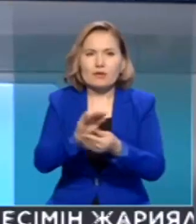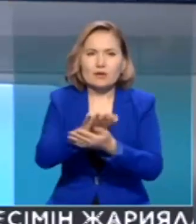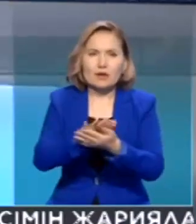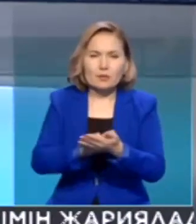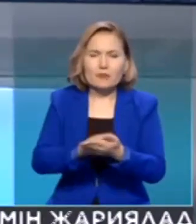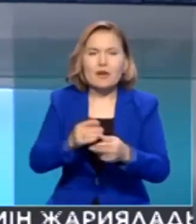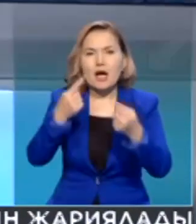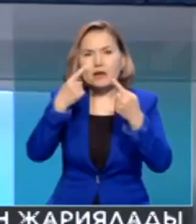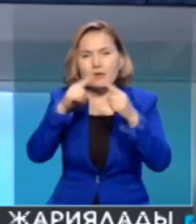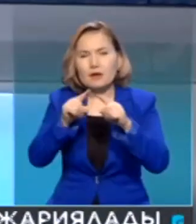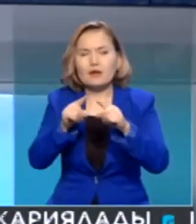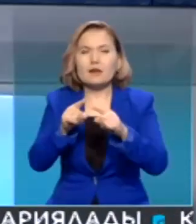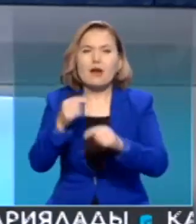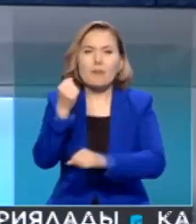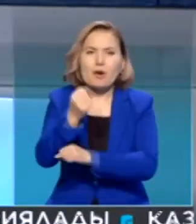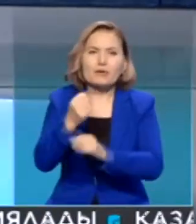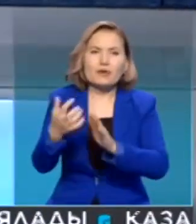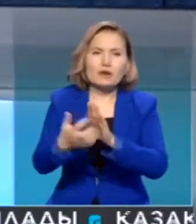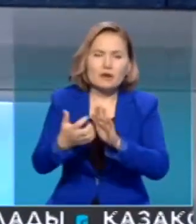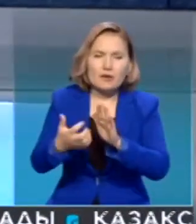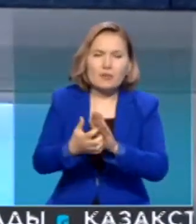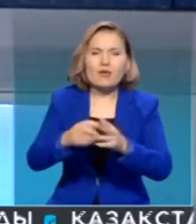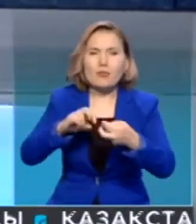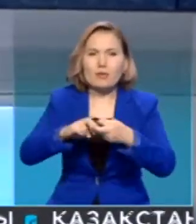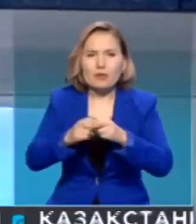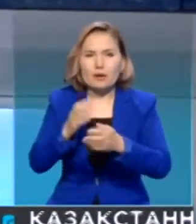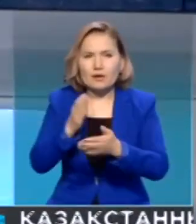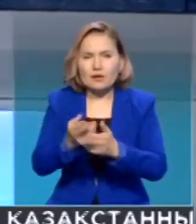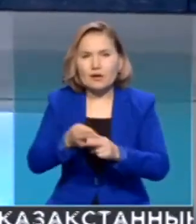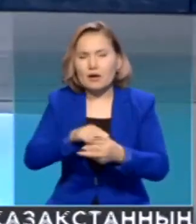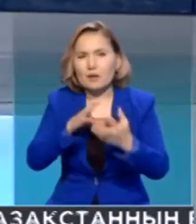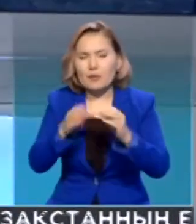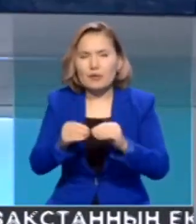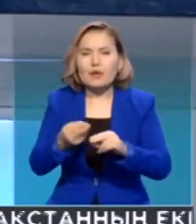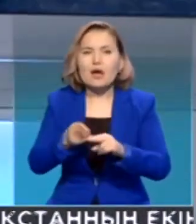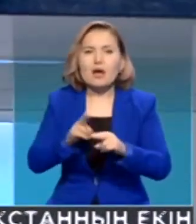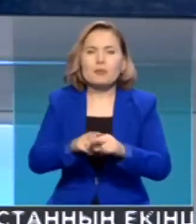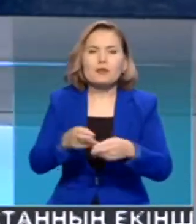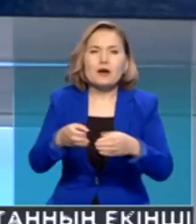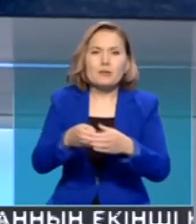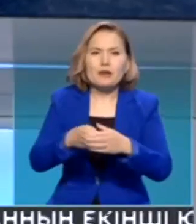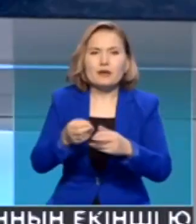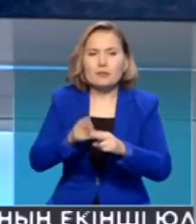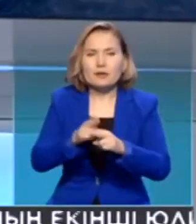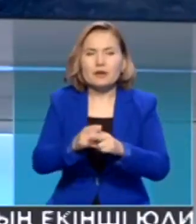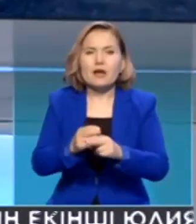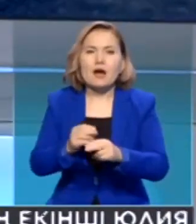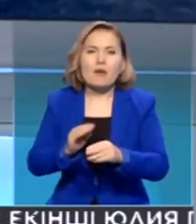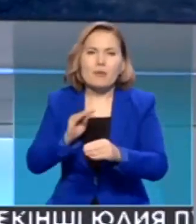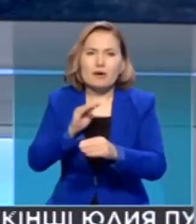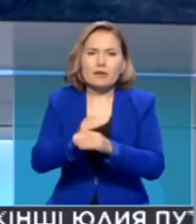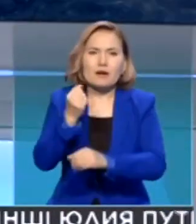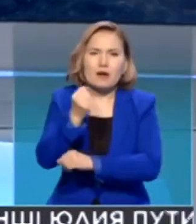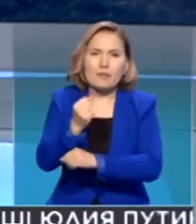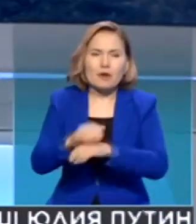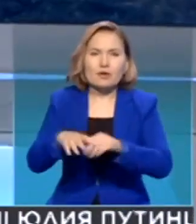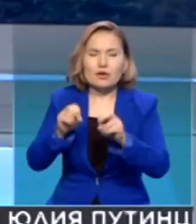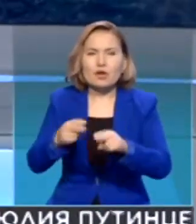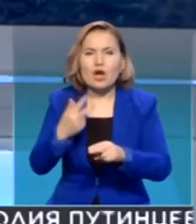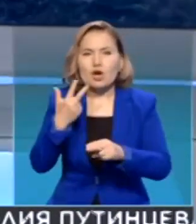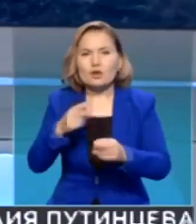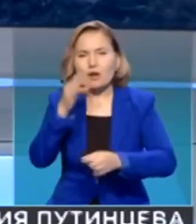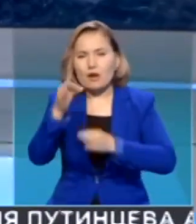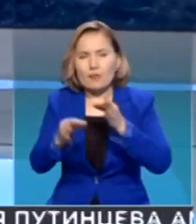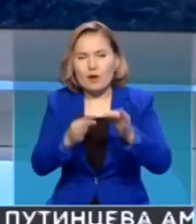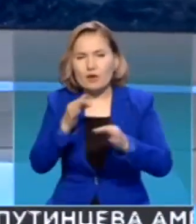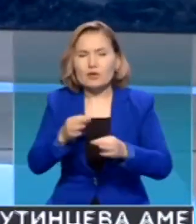жоқ. Техниканың тапшылығы жағдайды ушықтырып тұр. Соның салдарынан төтенше жағдайлар департаменті мен резерват қызметкерлері үшінші